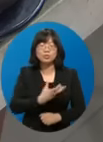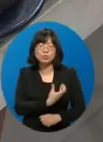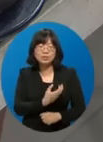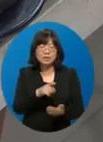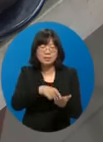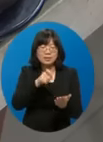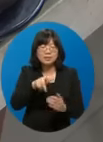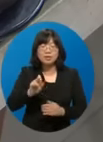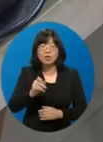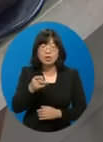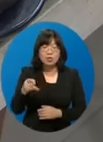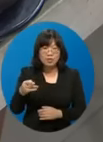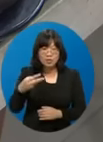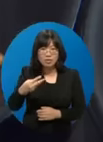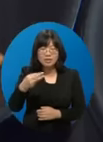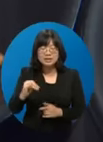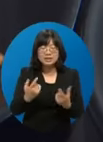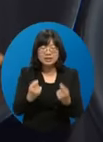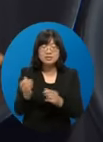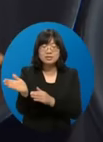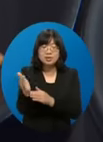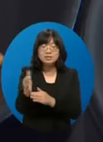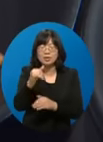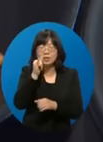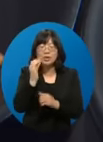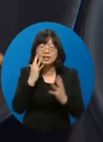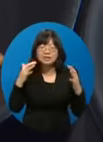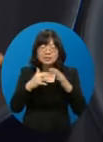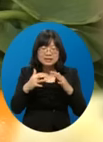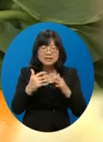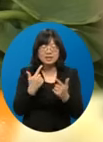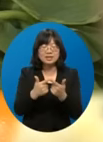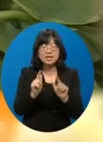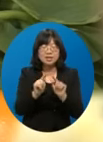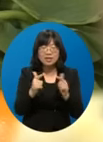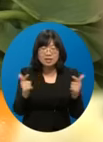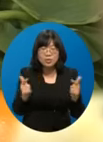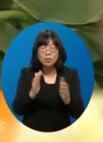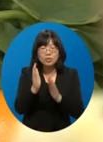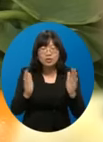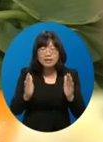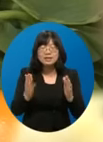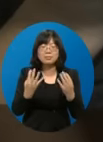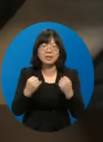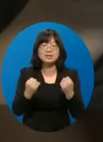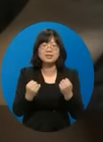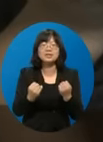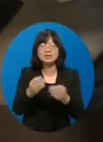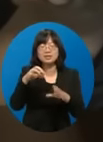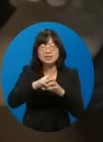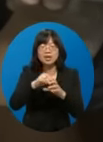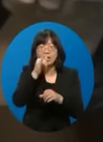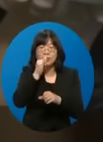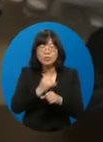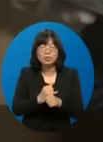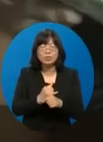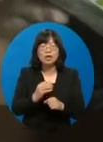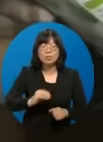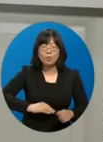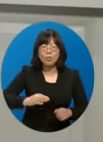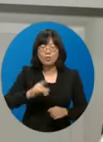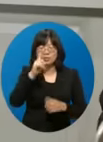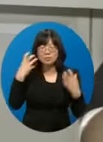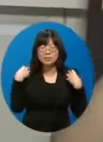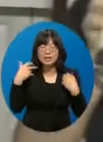멸치 정어리 등의 생선류 그리고 김치나 케일 등의 채소류에 많이 함유되 있으며 보은 당국은 칼슘